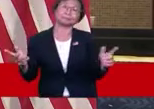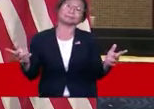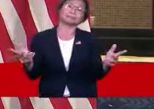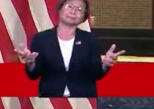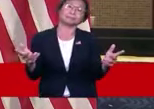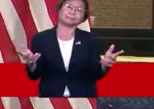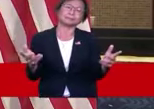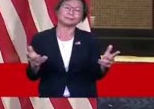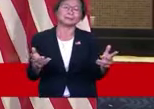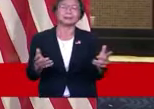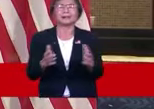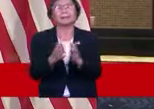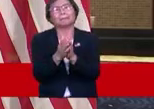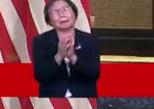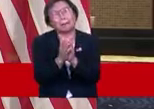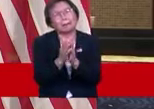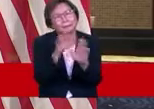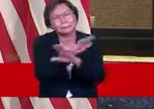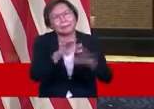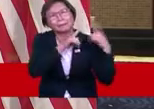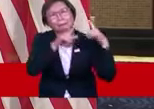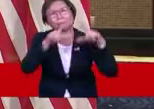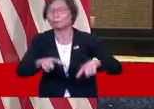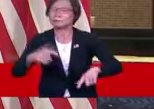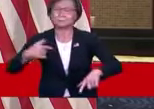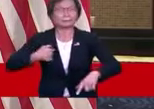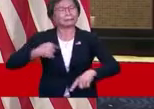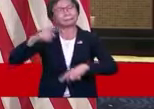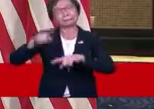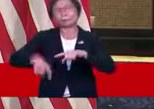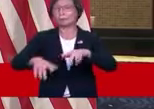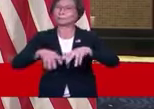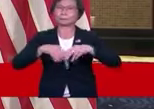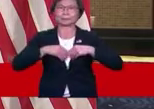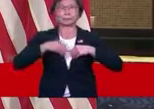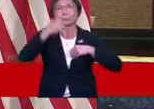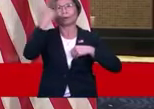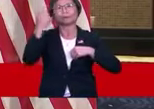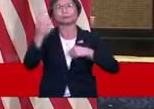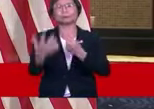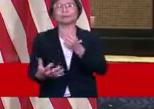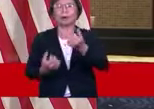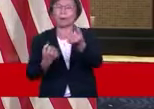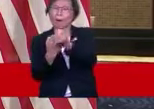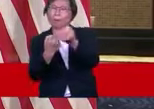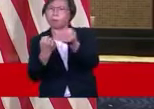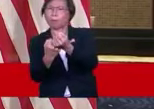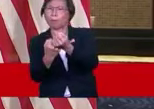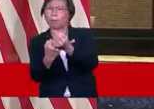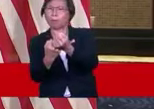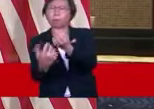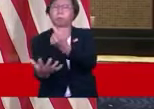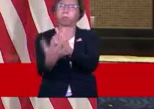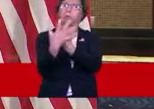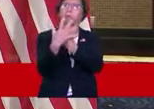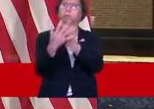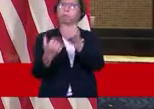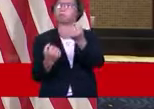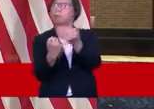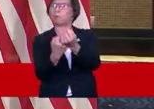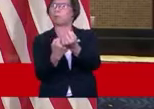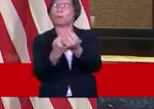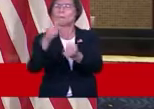tidak dapat saya sambut Hai kadang saya telah kehilangan kepercayaan kepercayaan majority ahli dewan